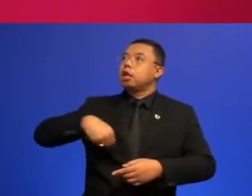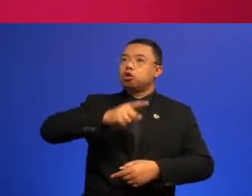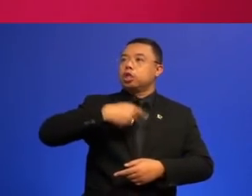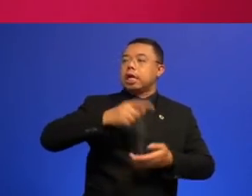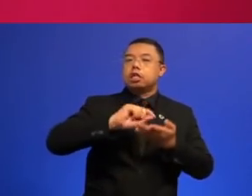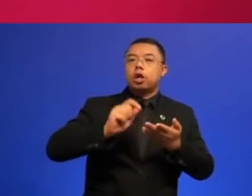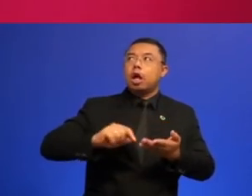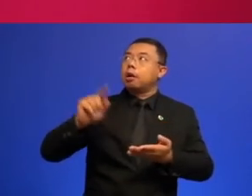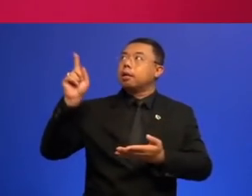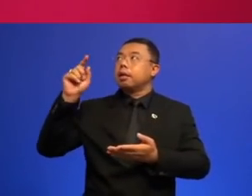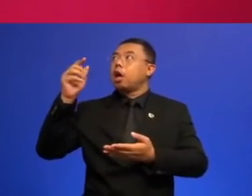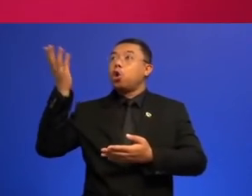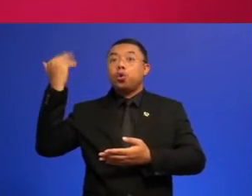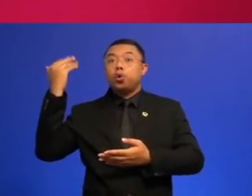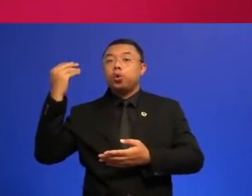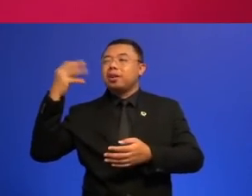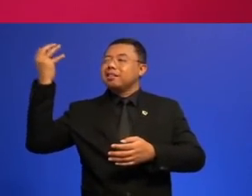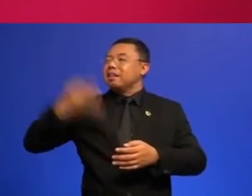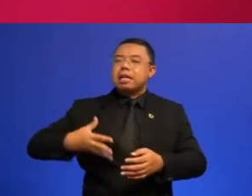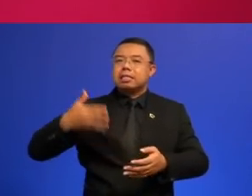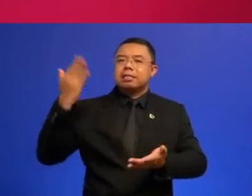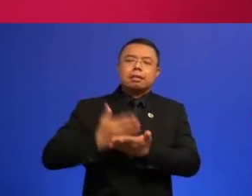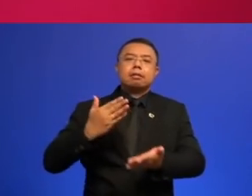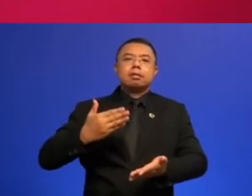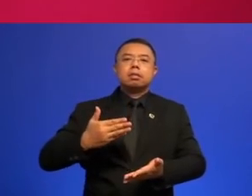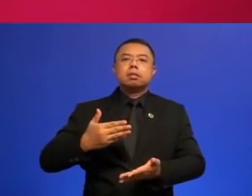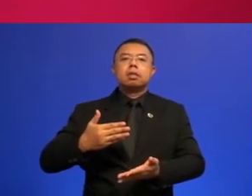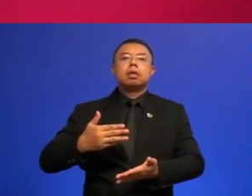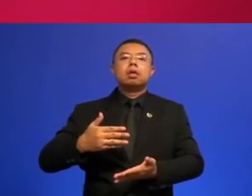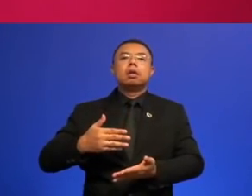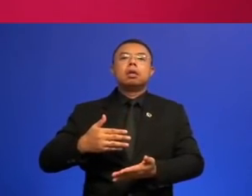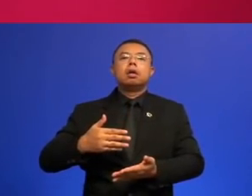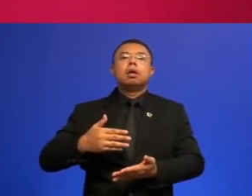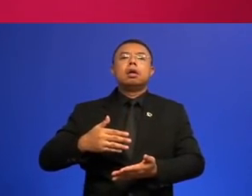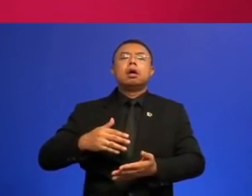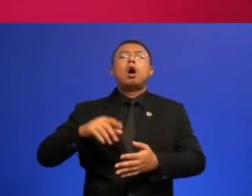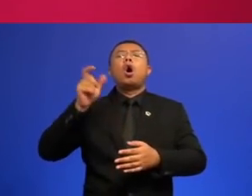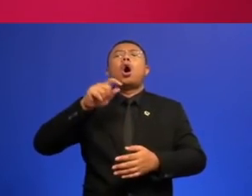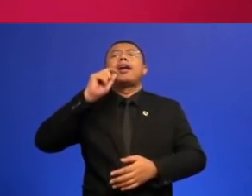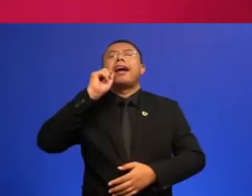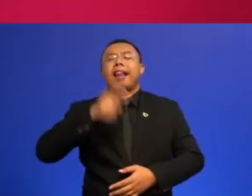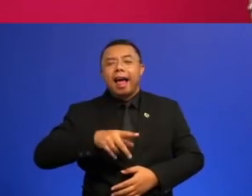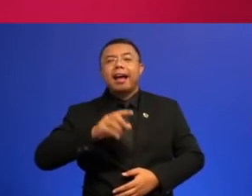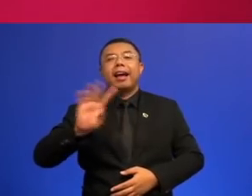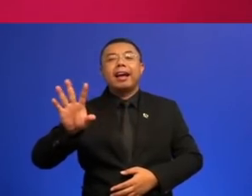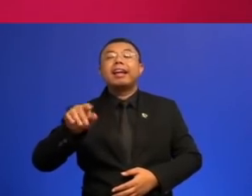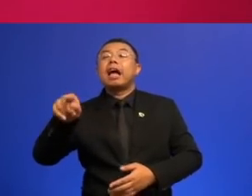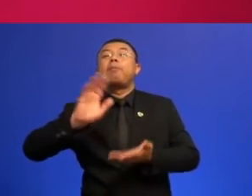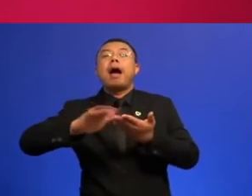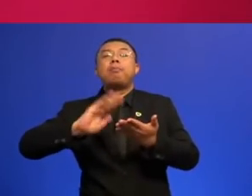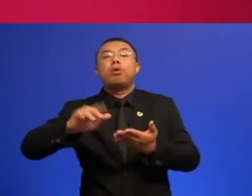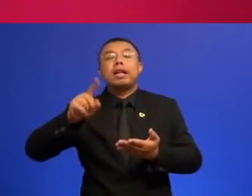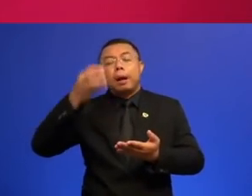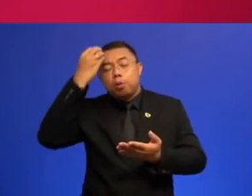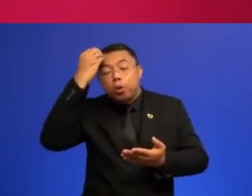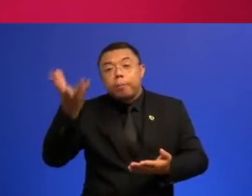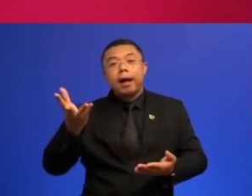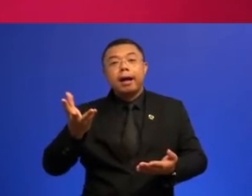saya. Oh dia dulu keras. Oh orang lain saja you ampuni, you